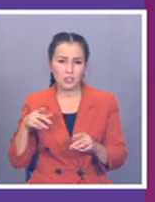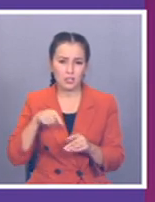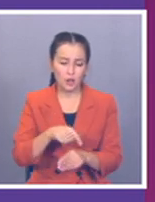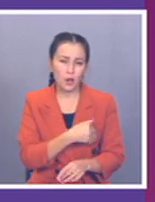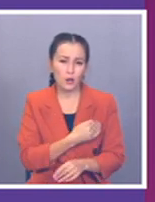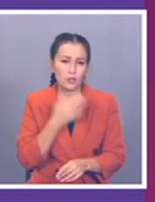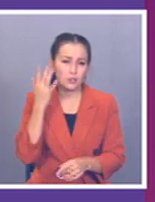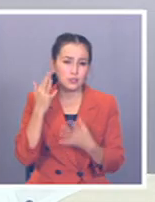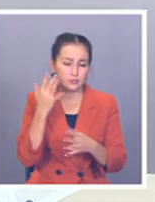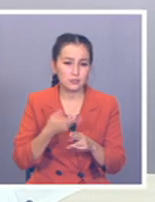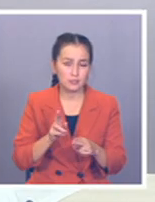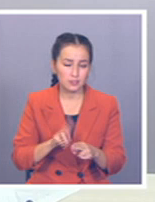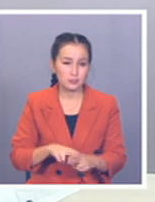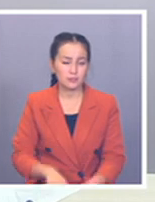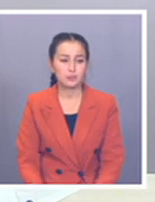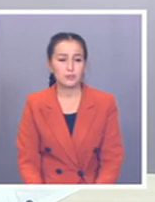ұмтылысы.